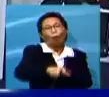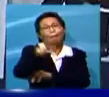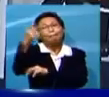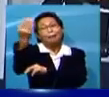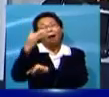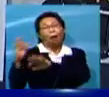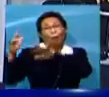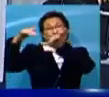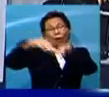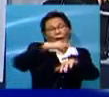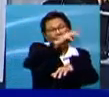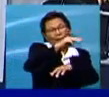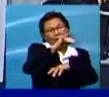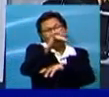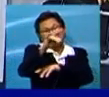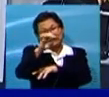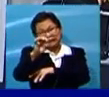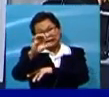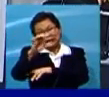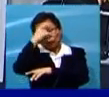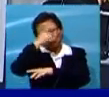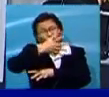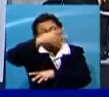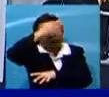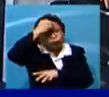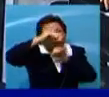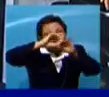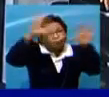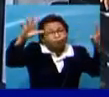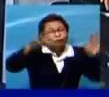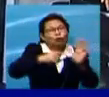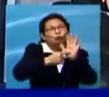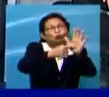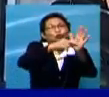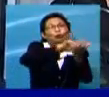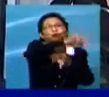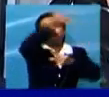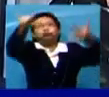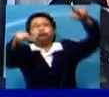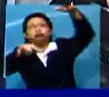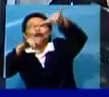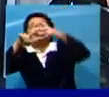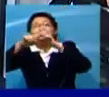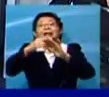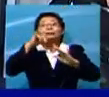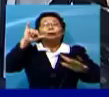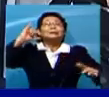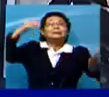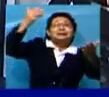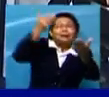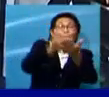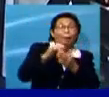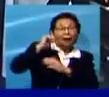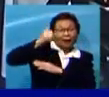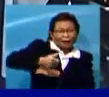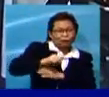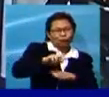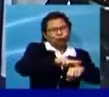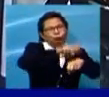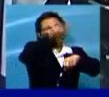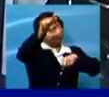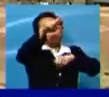di perkarangan MIEC untuk mendapatkan gambaran jelas pertunjukan udara. Bermula semalam hingga esok, pameran segmen Aero